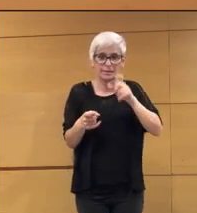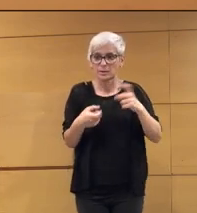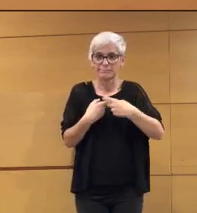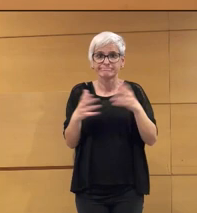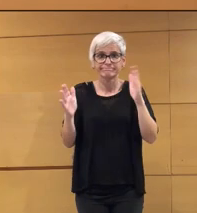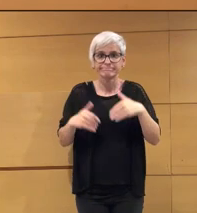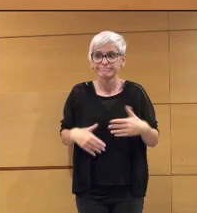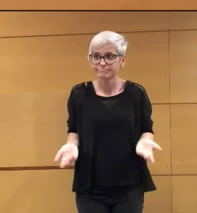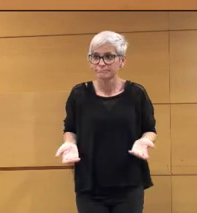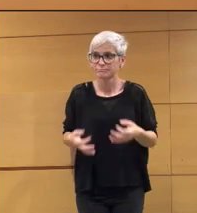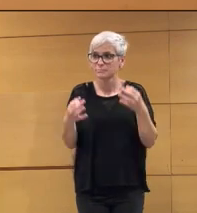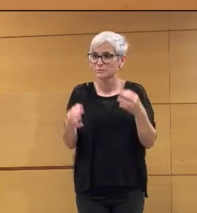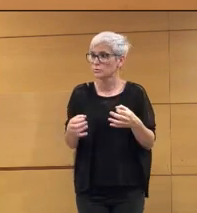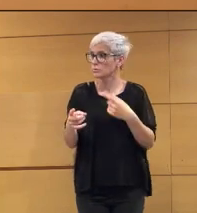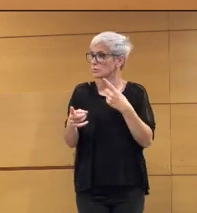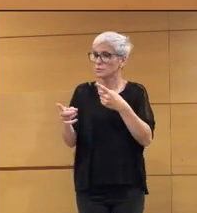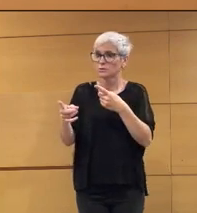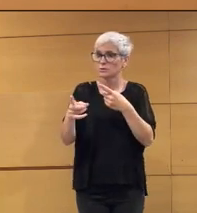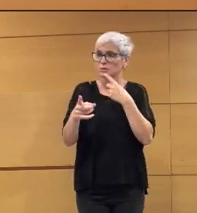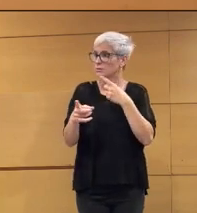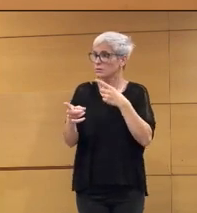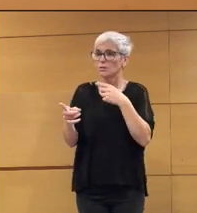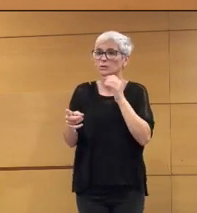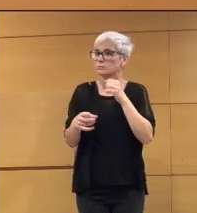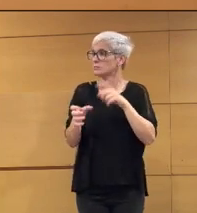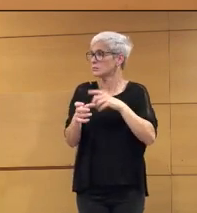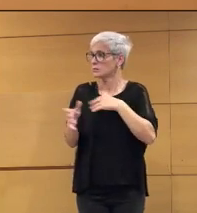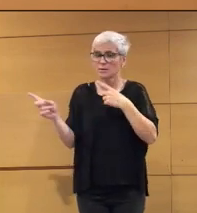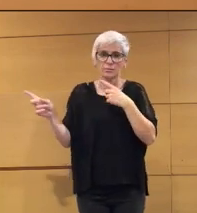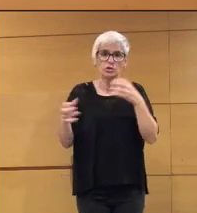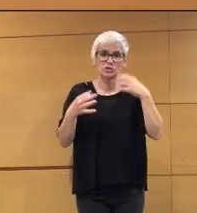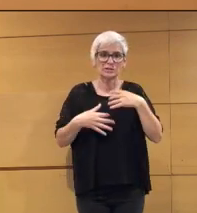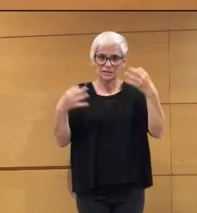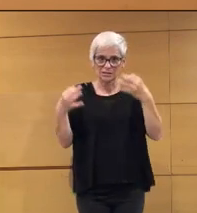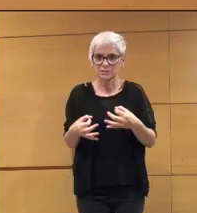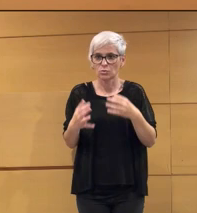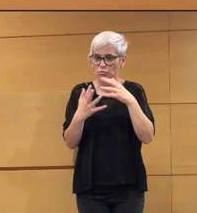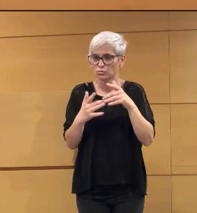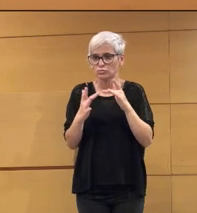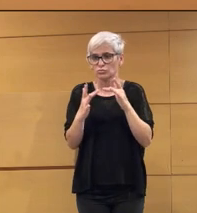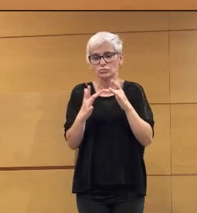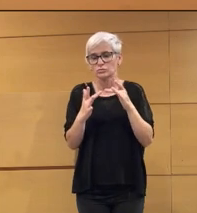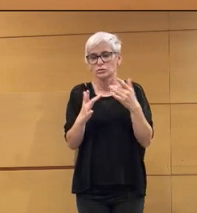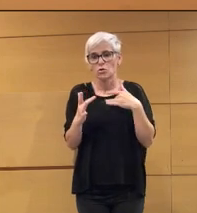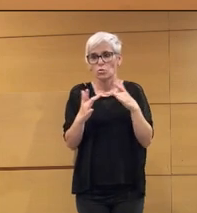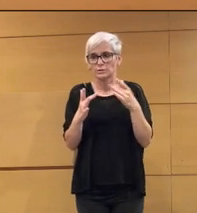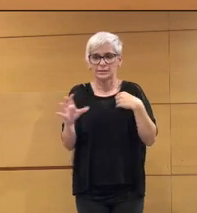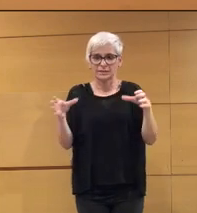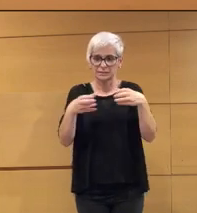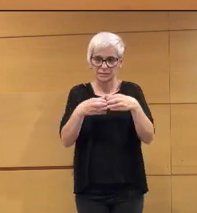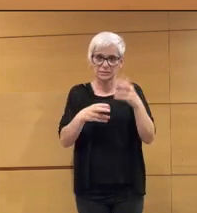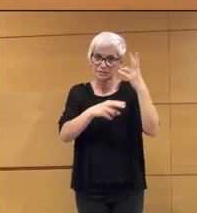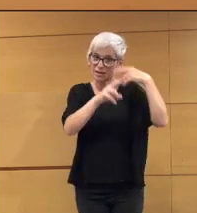Potser no hem sabut arribar a la gent, també t'ho diré, però t'asseguro que jo vaig estar en contacte amb un, no en aquest grup, però amb un grup de